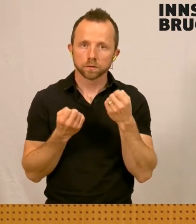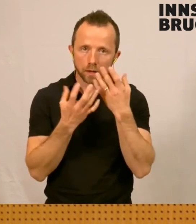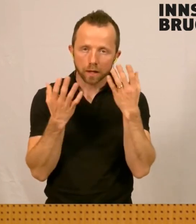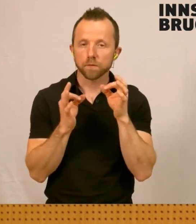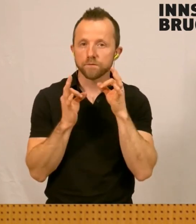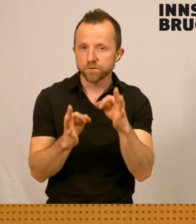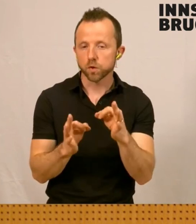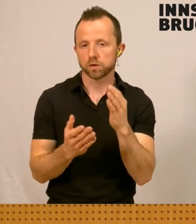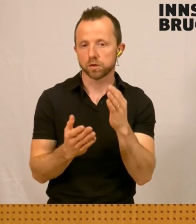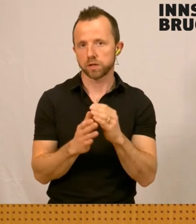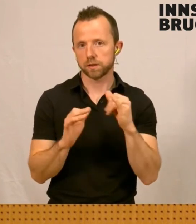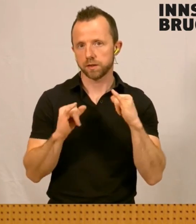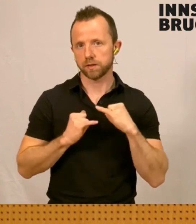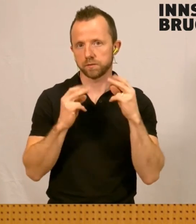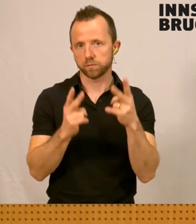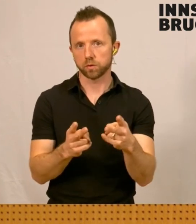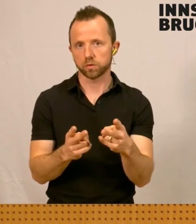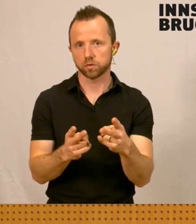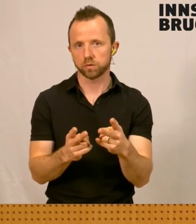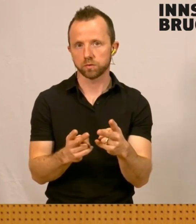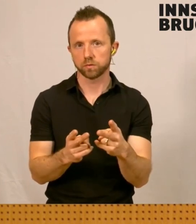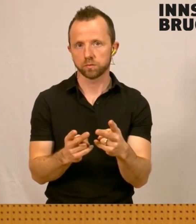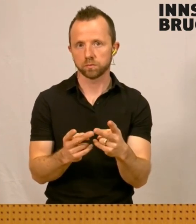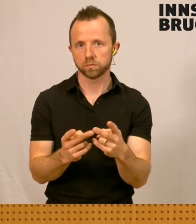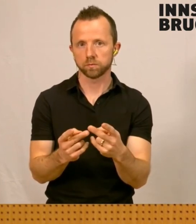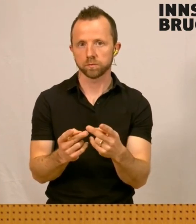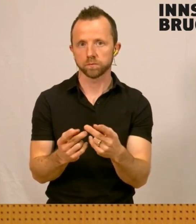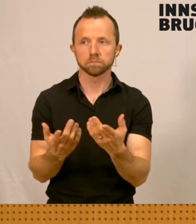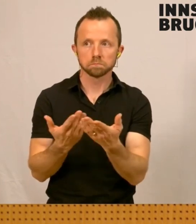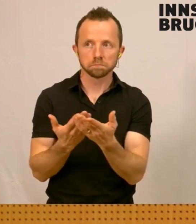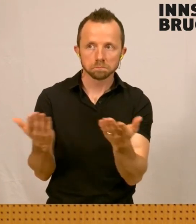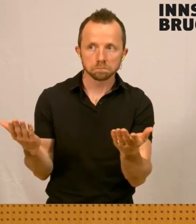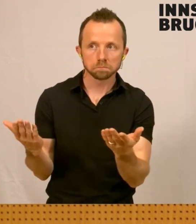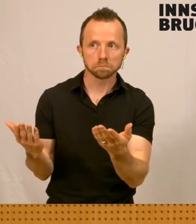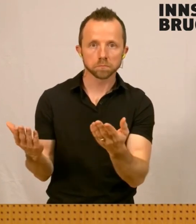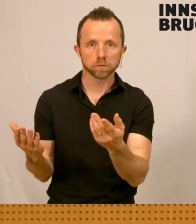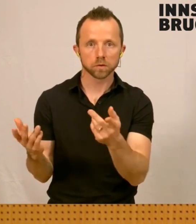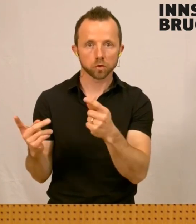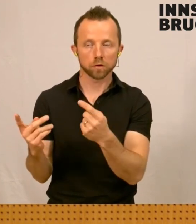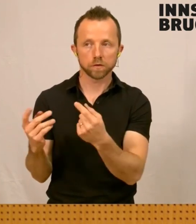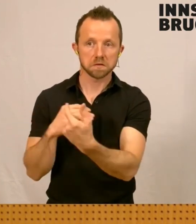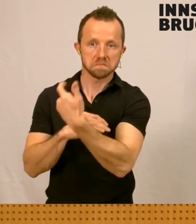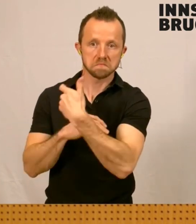Innsbruck, lassen wir uns vor keinen unmanövrierbaren